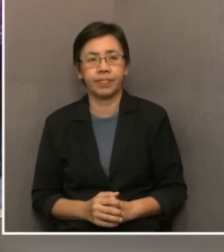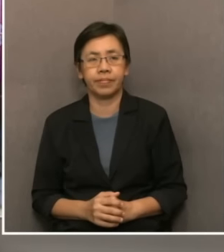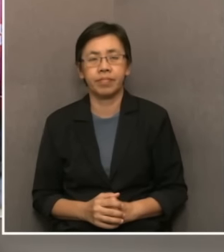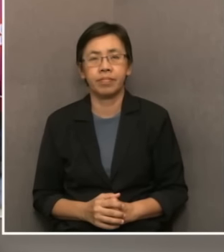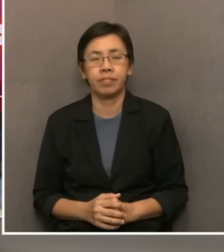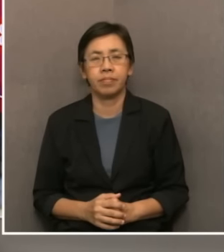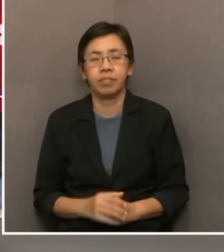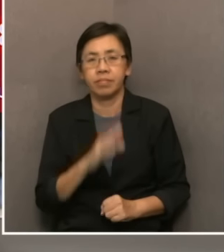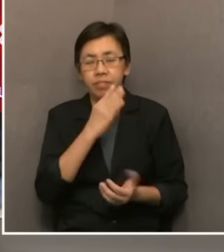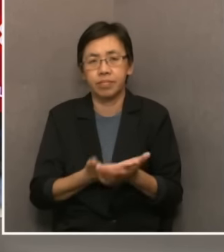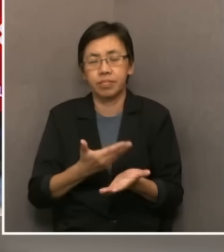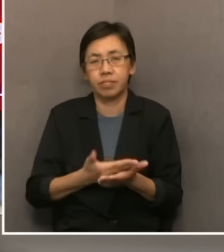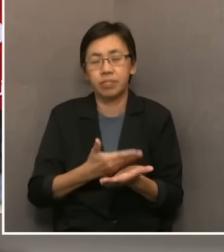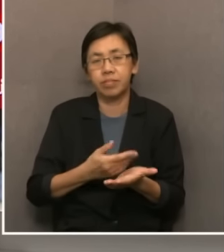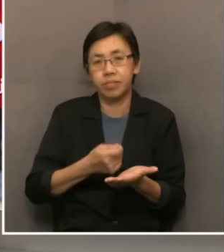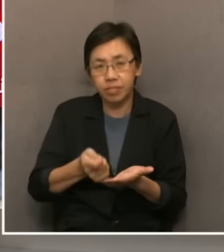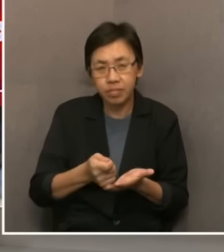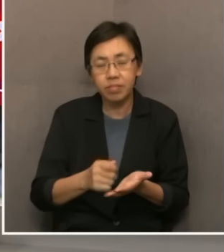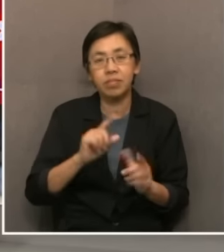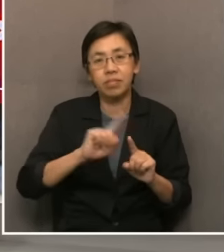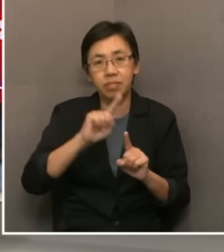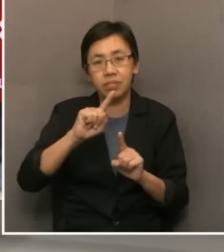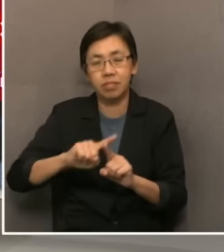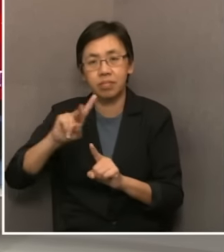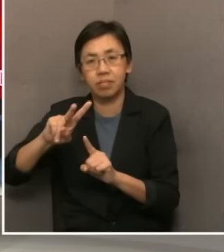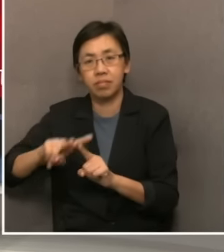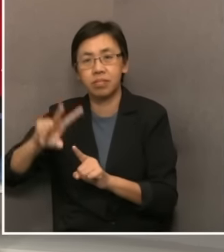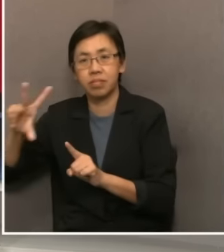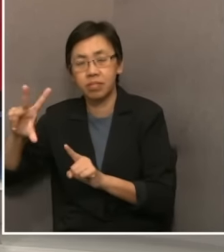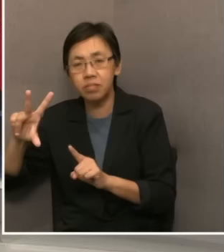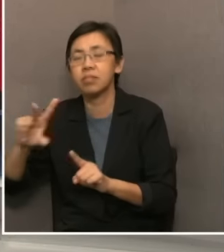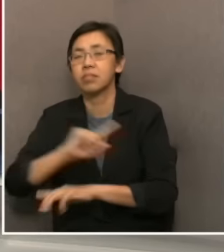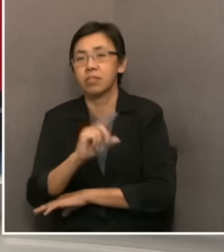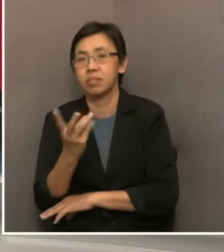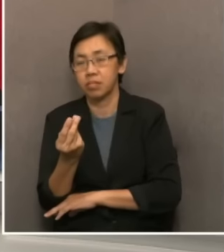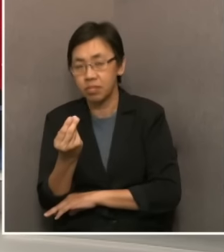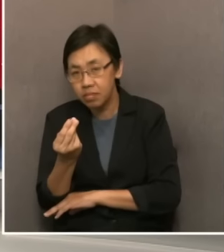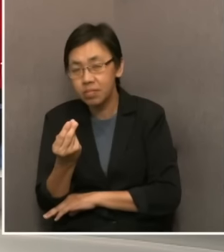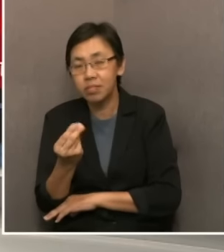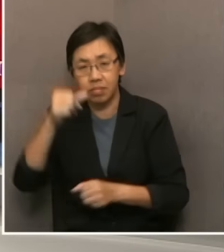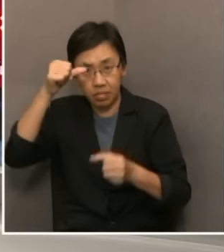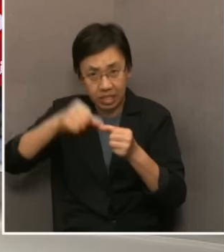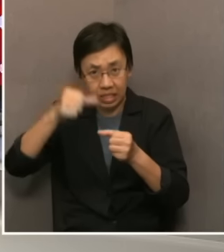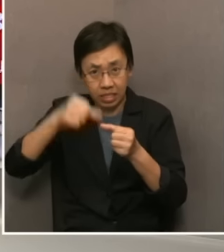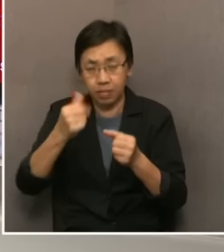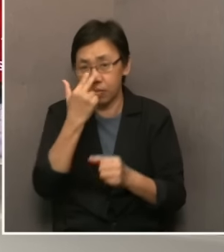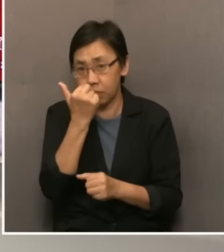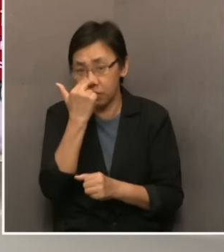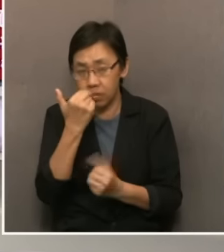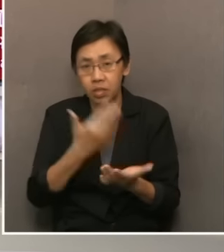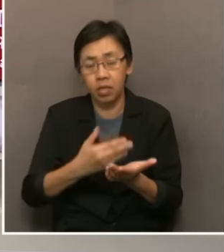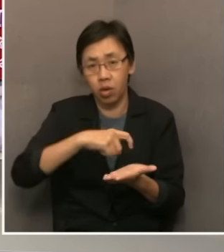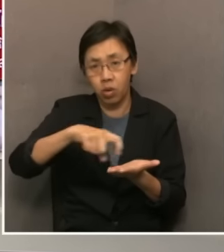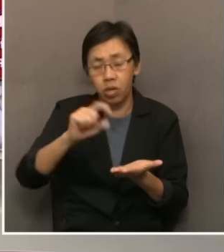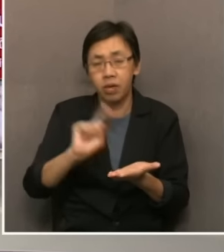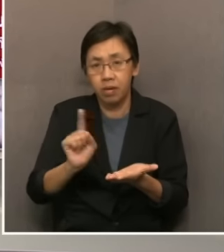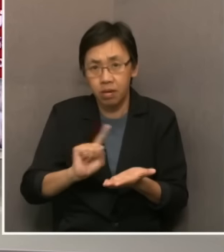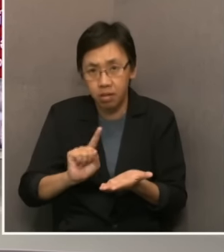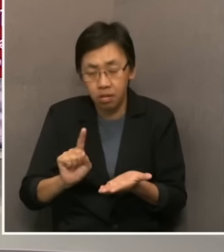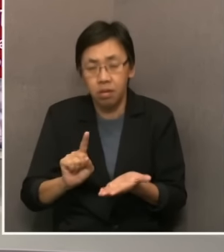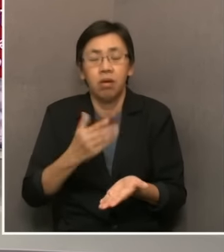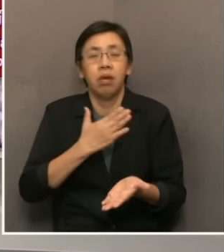ำหรับการจ่ายเงิน3รอบเนี่ยมีช่วงวันที่เท่าไหร่กันบ้าง นะคะต้องจำวันกันให้ดีนะคะว่าจะโอนเมื่อไหร่และเราจะต้องด